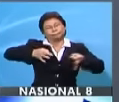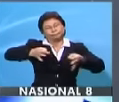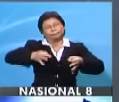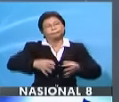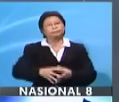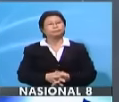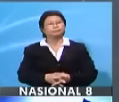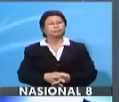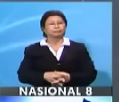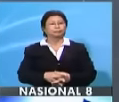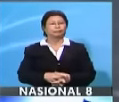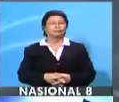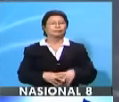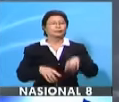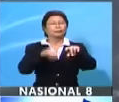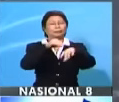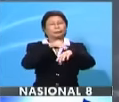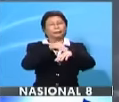Pada